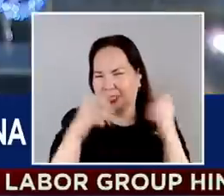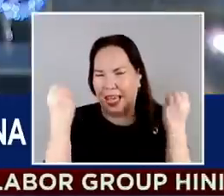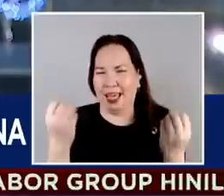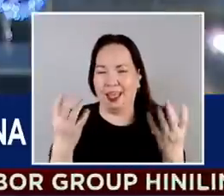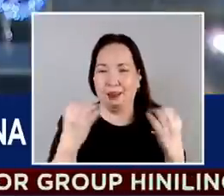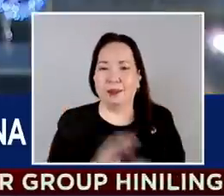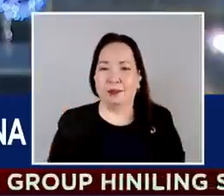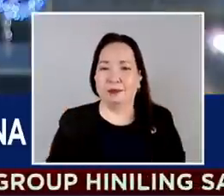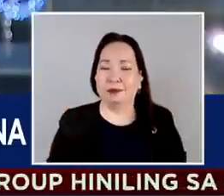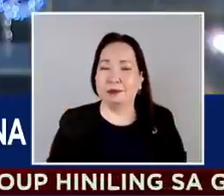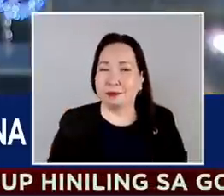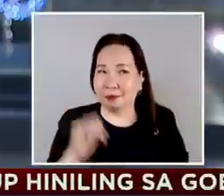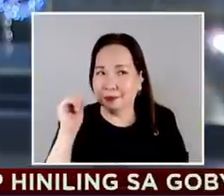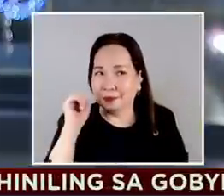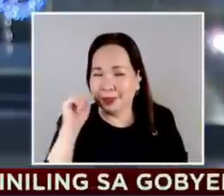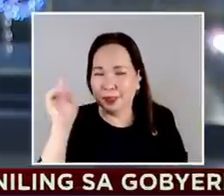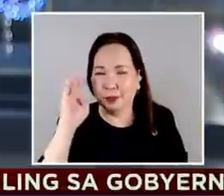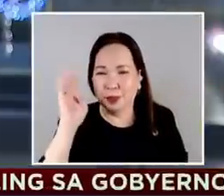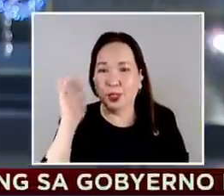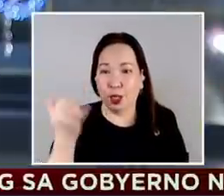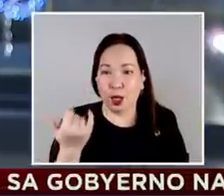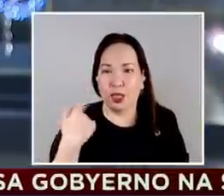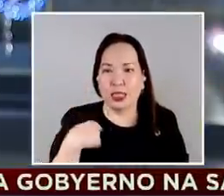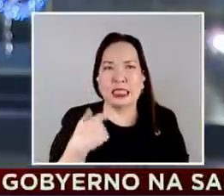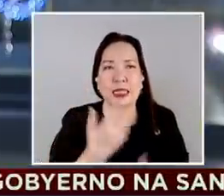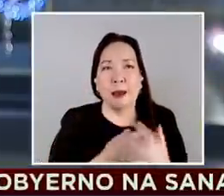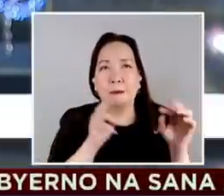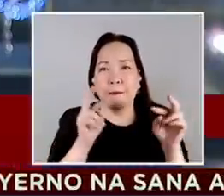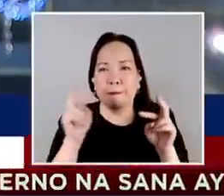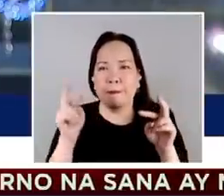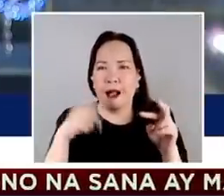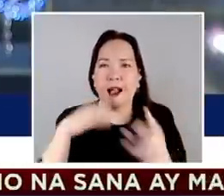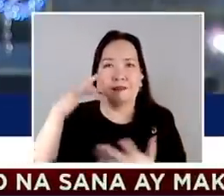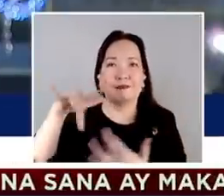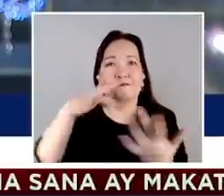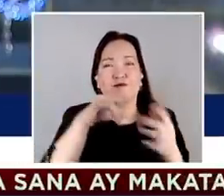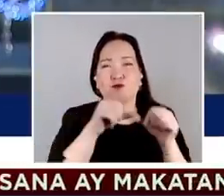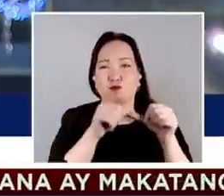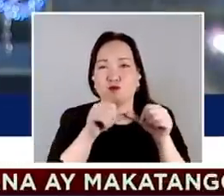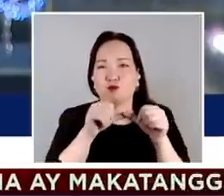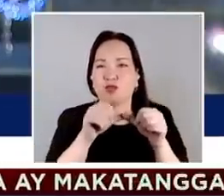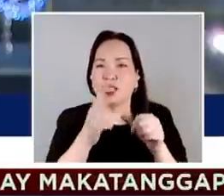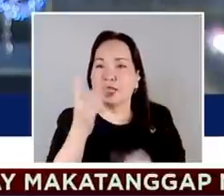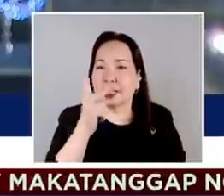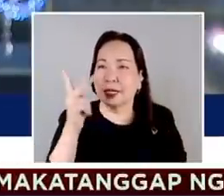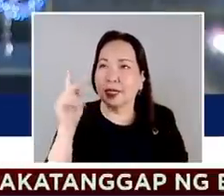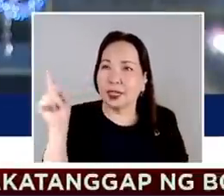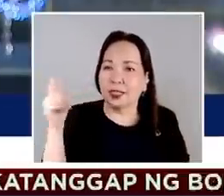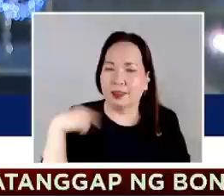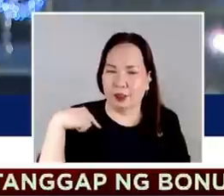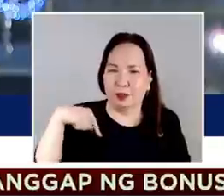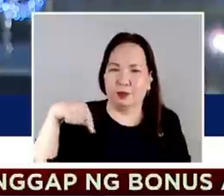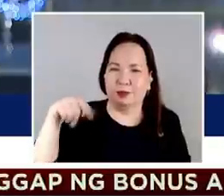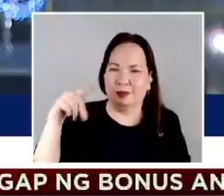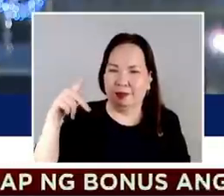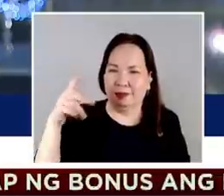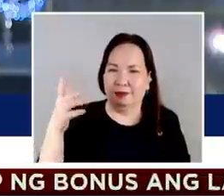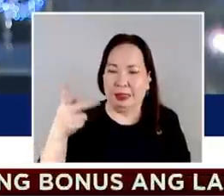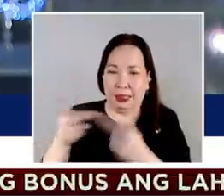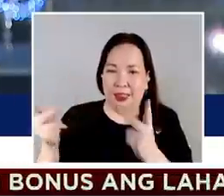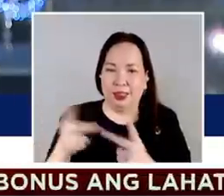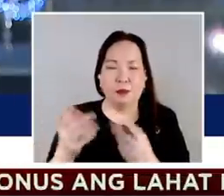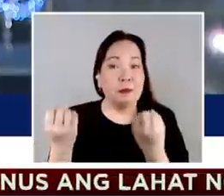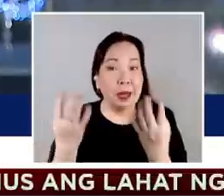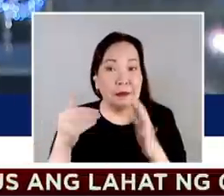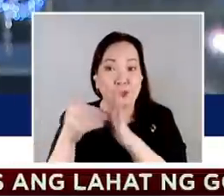Ate B, hanggang ngayon ay may mangilan-ngilan pa rin no, na namamasyal dito sa Kartilya ng Katipunan. Karamihan na ko mga estudyante,